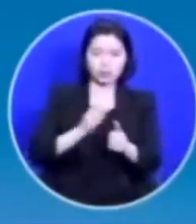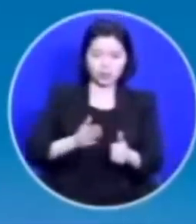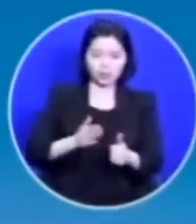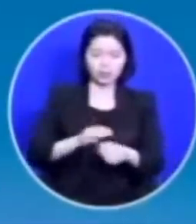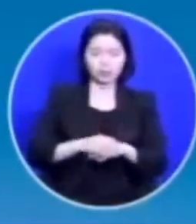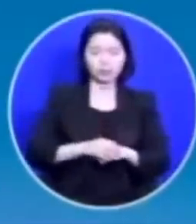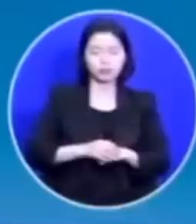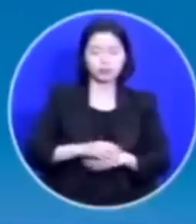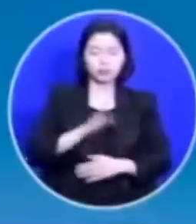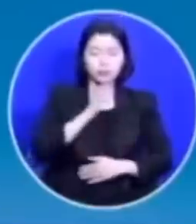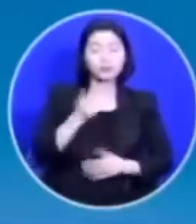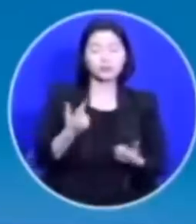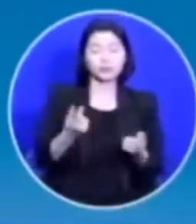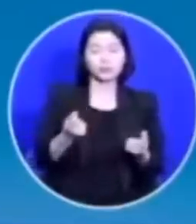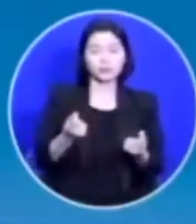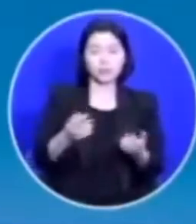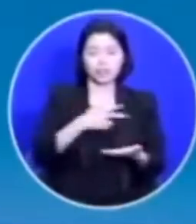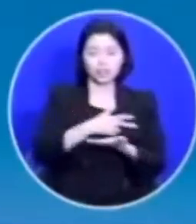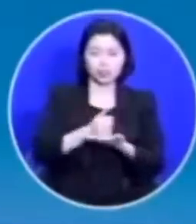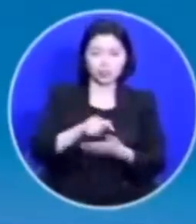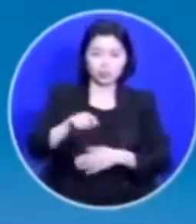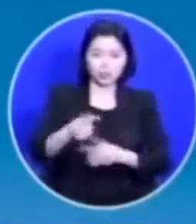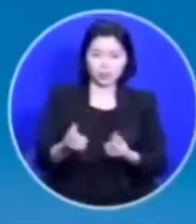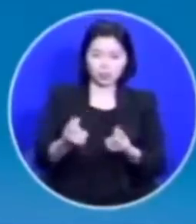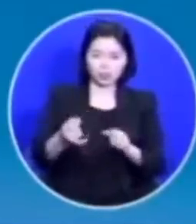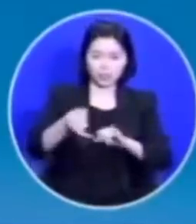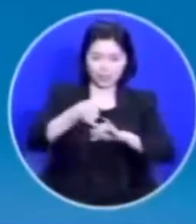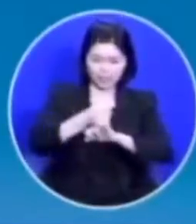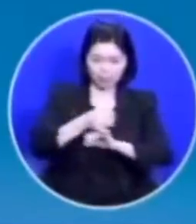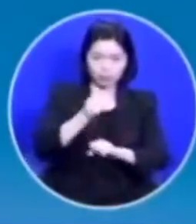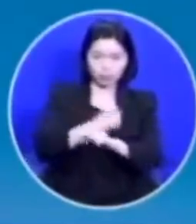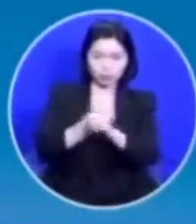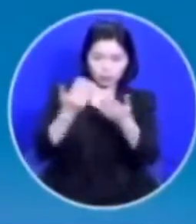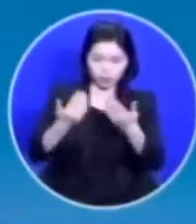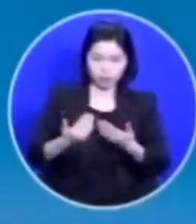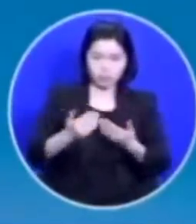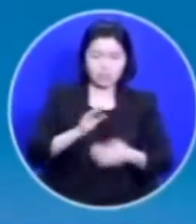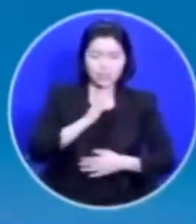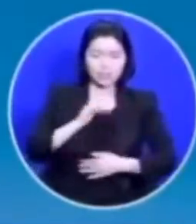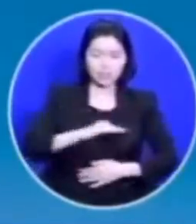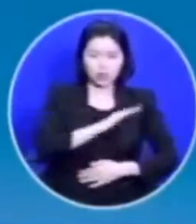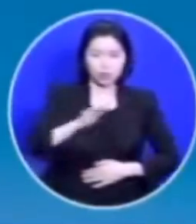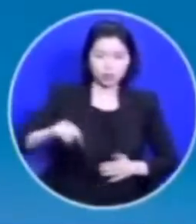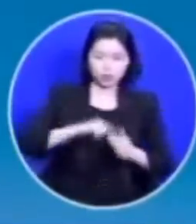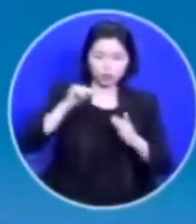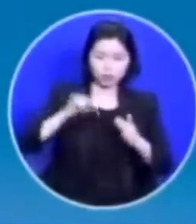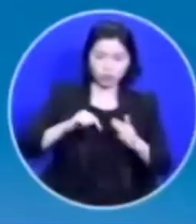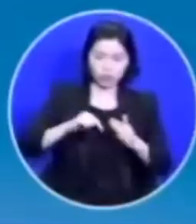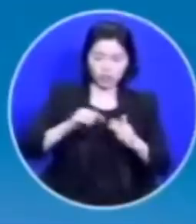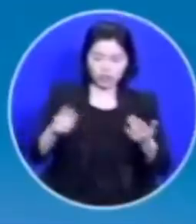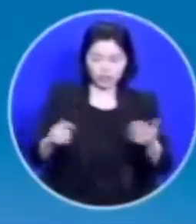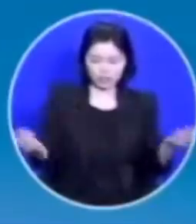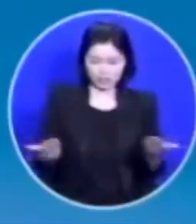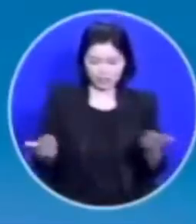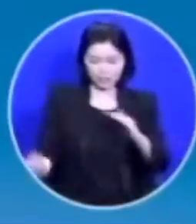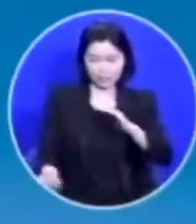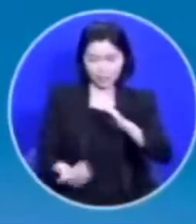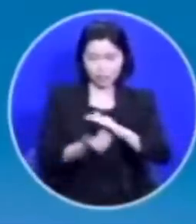때문입니다 주님은 그렇게 약속하셨다 고 실제로 우리 가운데 주님은 그 일을 이루어 내십니다